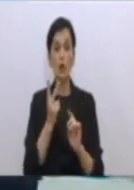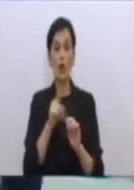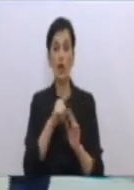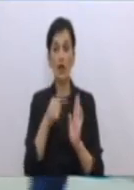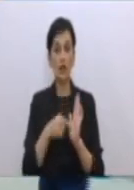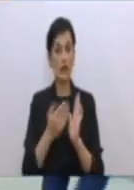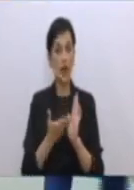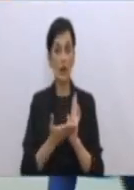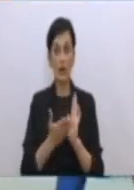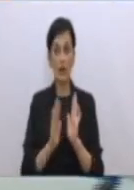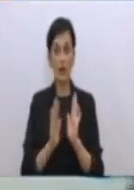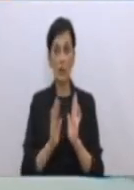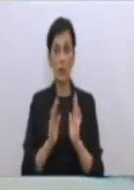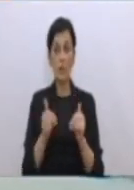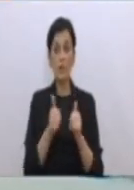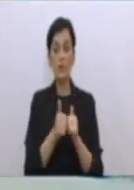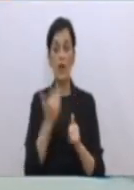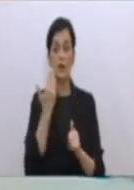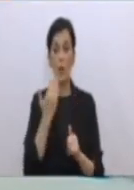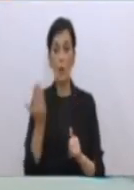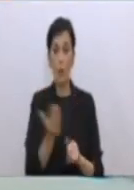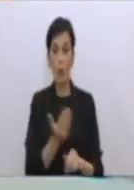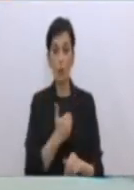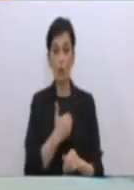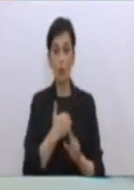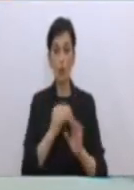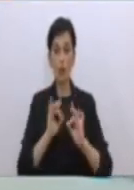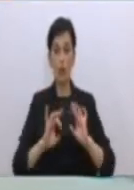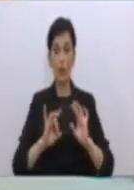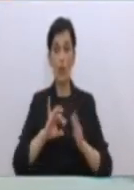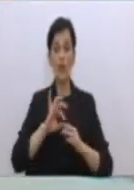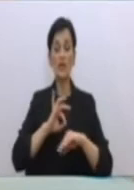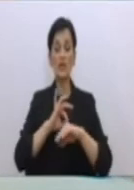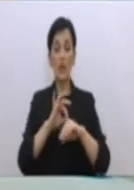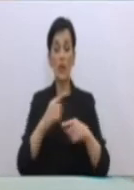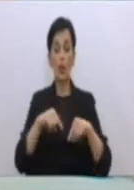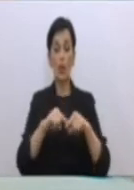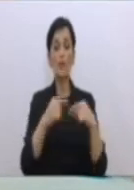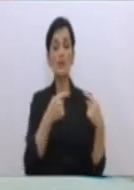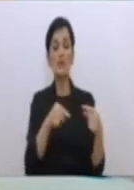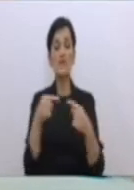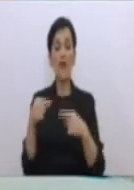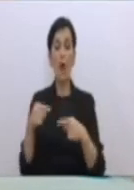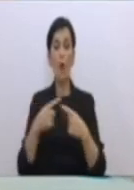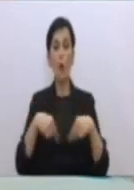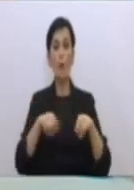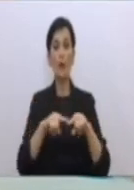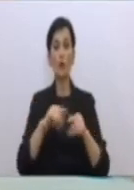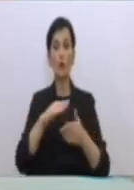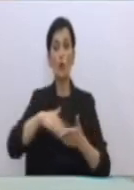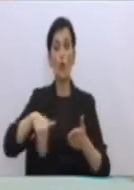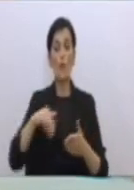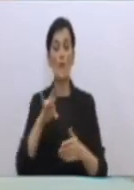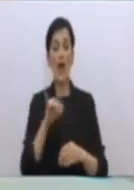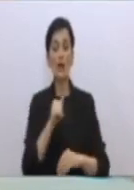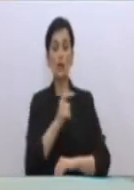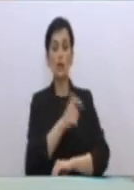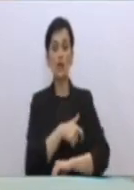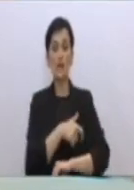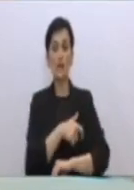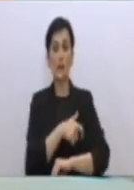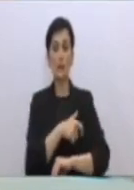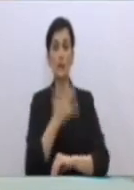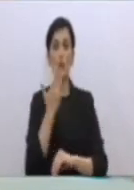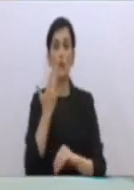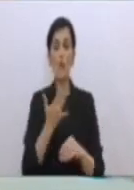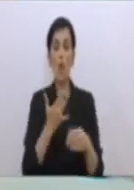არის. Თანამოხსენებას თუ სურს გამოსვლა წამყვან კომიტეტს, სხვა კომიტეტებს, ფრაქციო წევრებს,